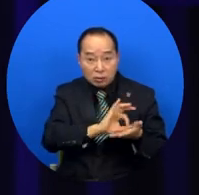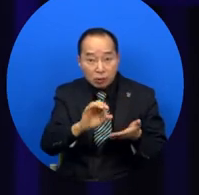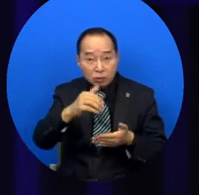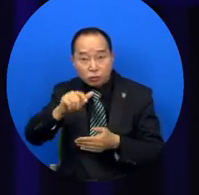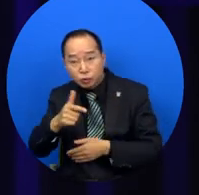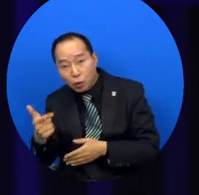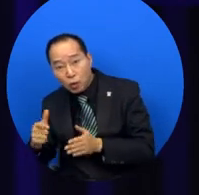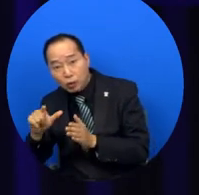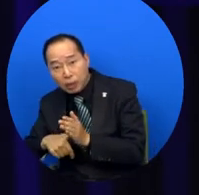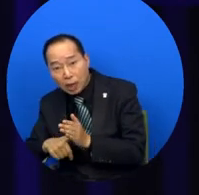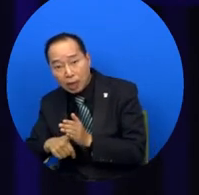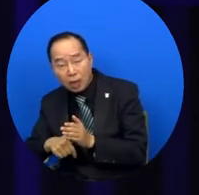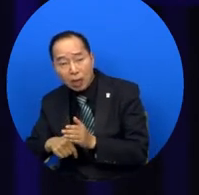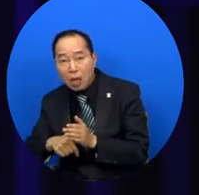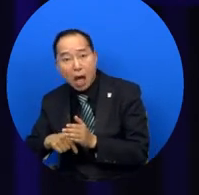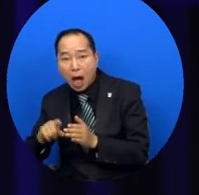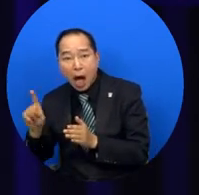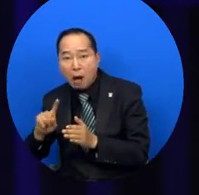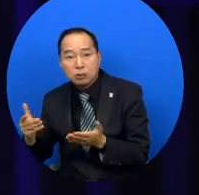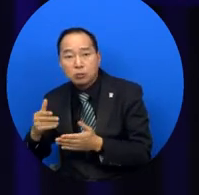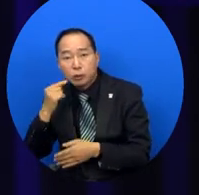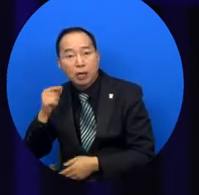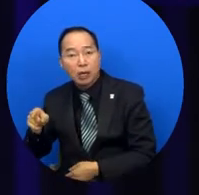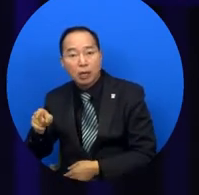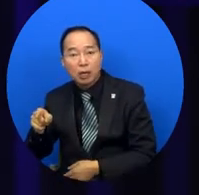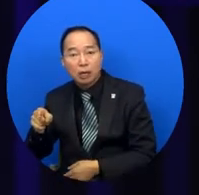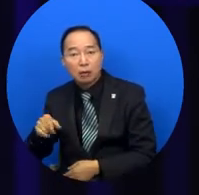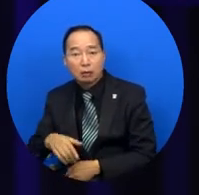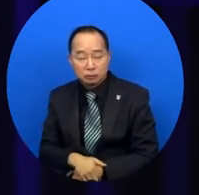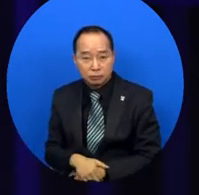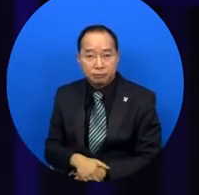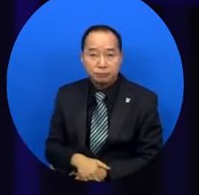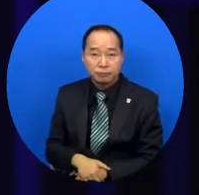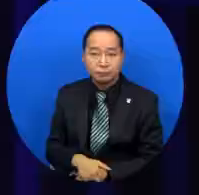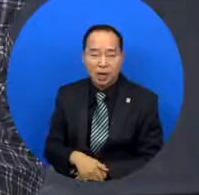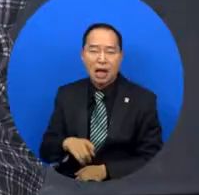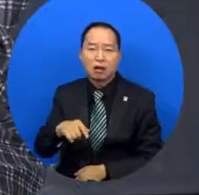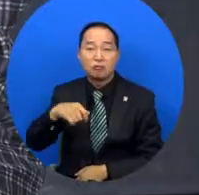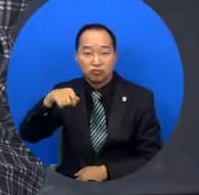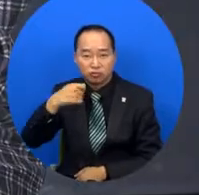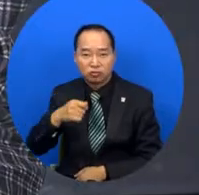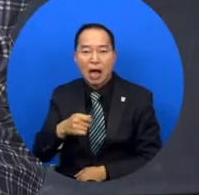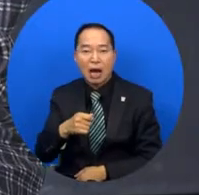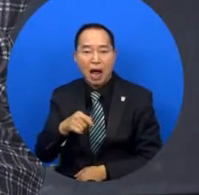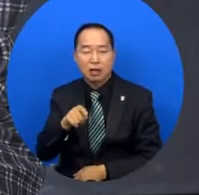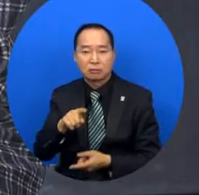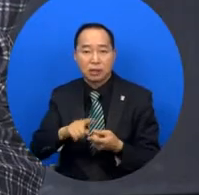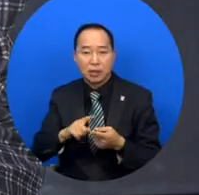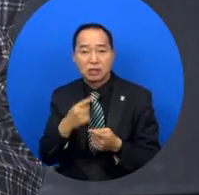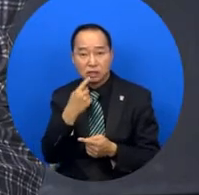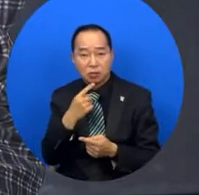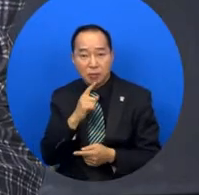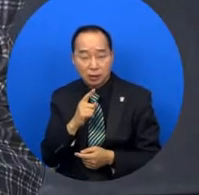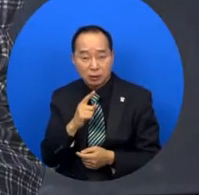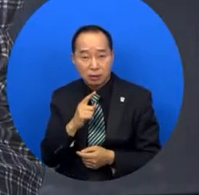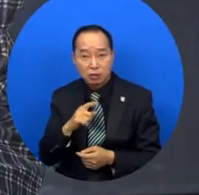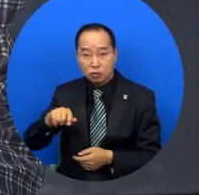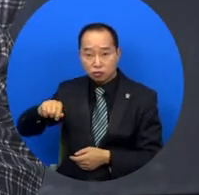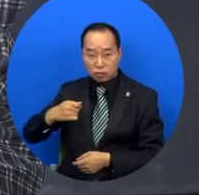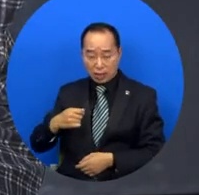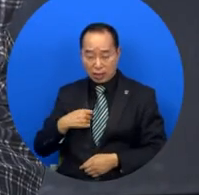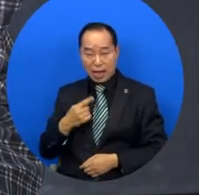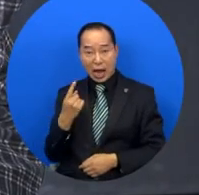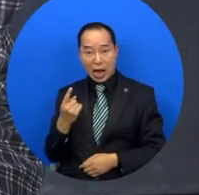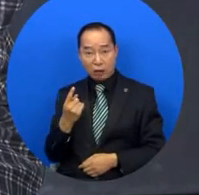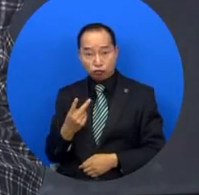일곱 개 썼다 그러면 저녁에는 버져서 뒤서 아무것도 못하게 되는 거예요. 저 숟가락 이론을 말씀하셨는데 숟가락이